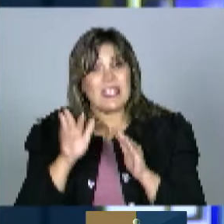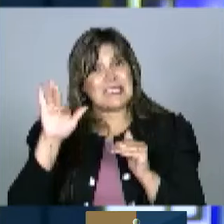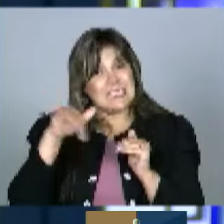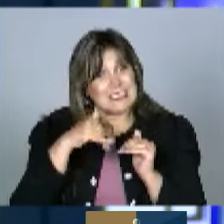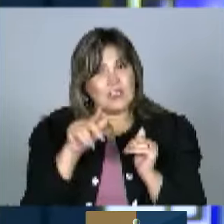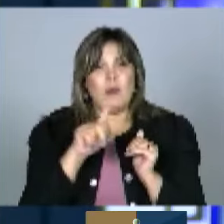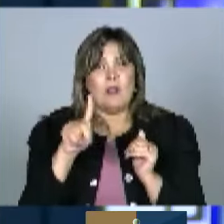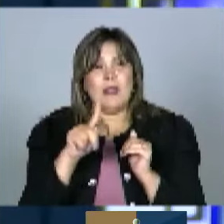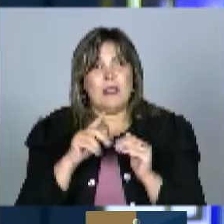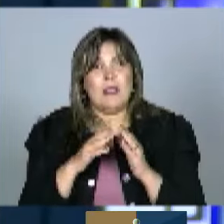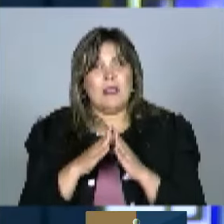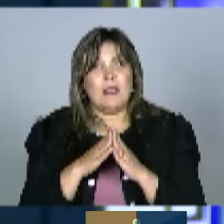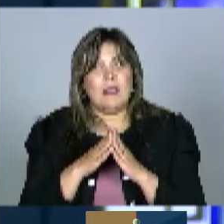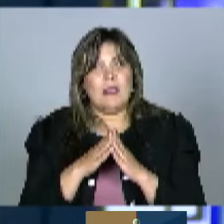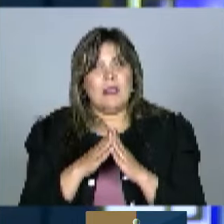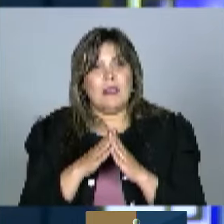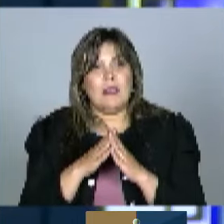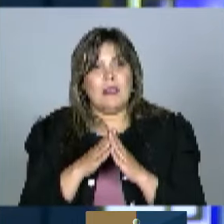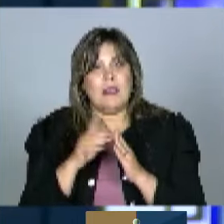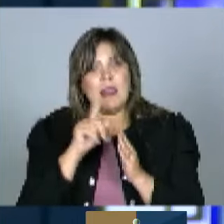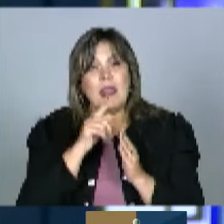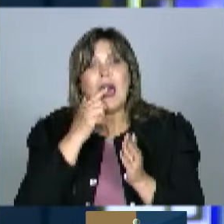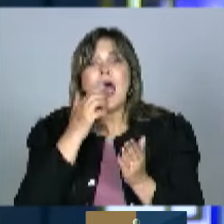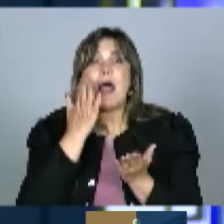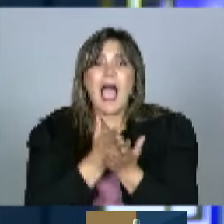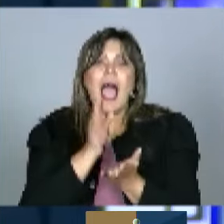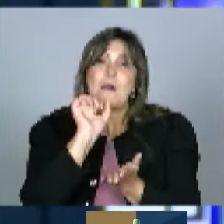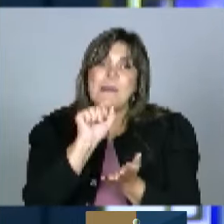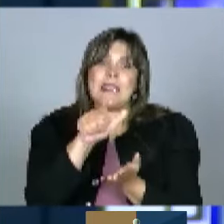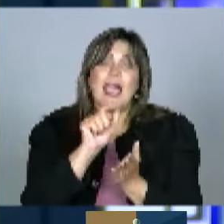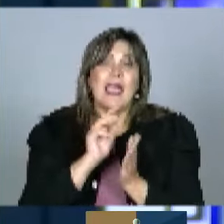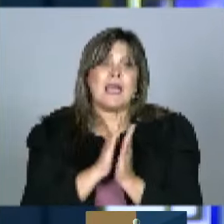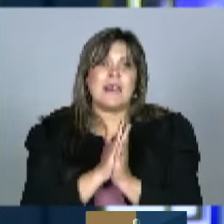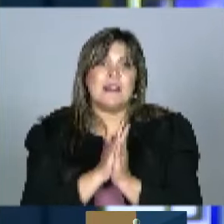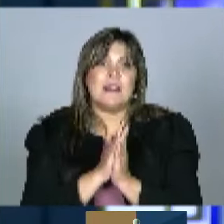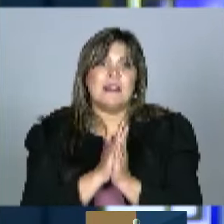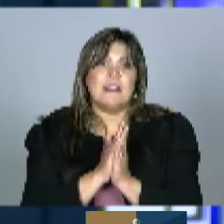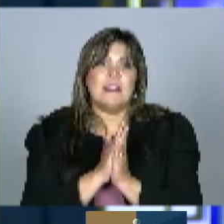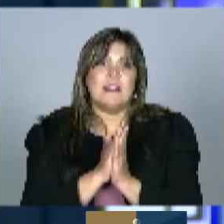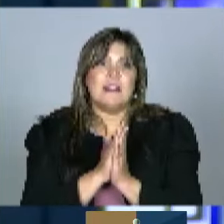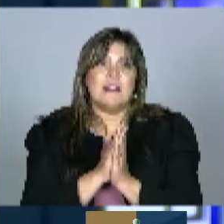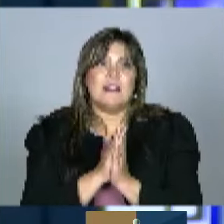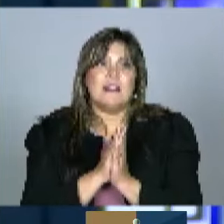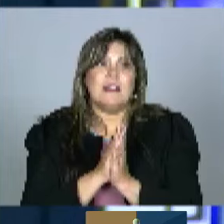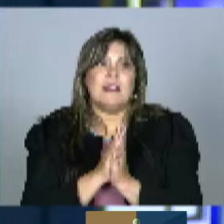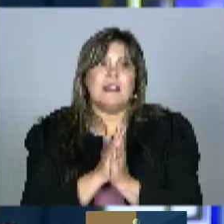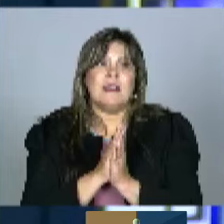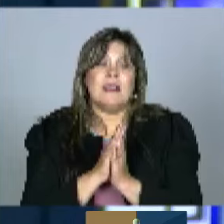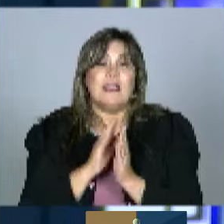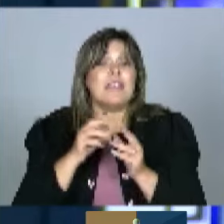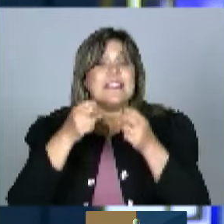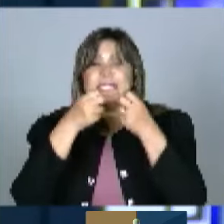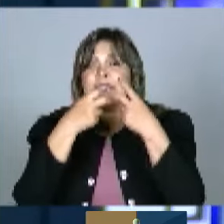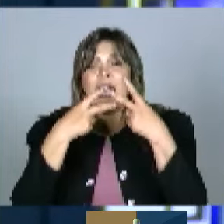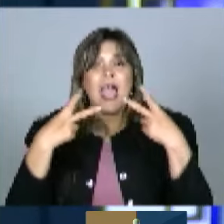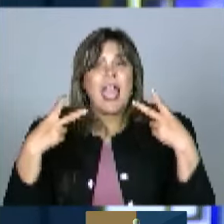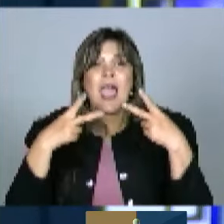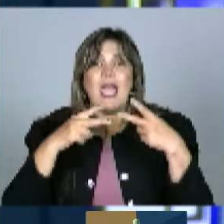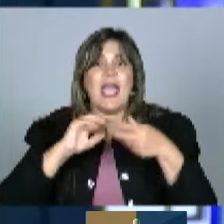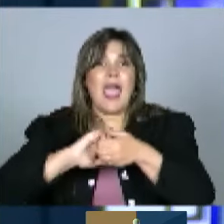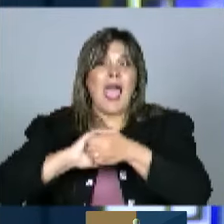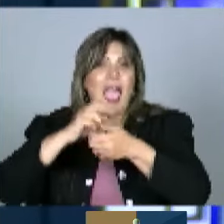اه طيب ما من حقه من حقه يرفع عليهم دعوه ولا يعمل اجراء قانوني دعوه انتهاء عقد الايجار يرفع